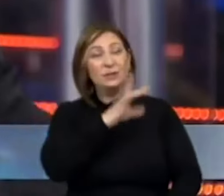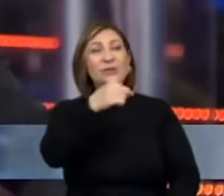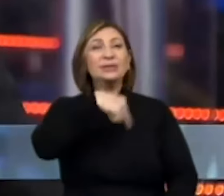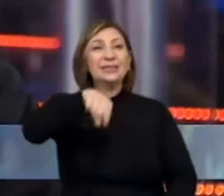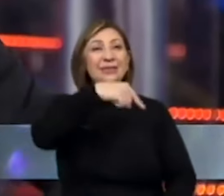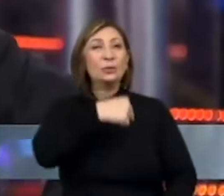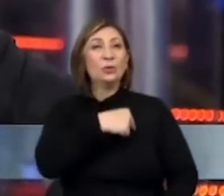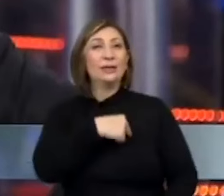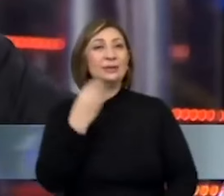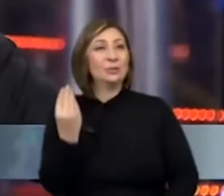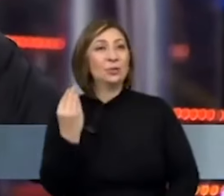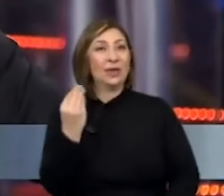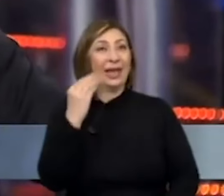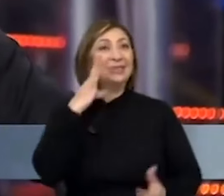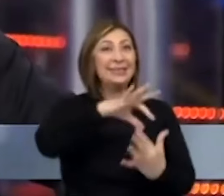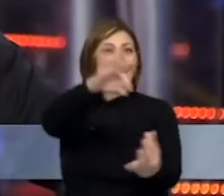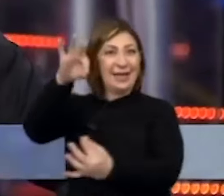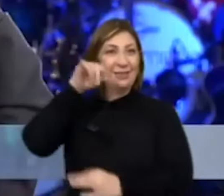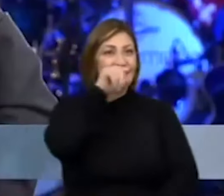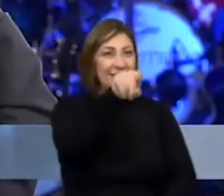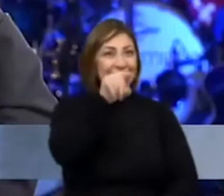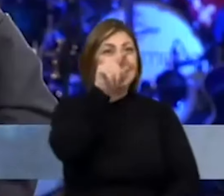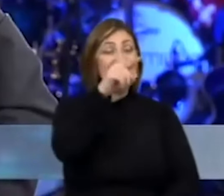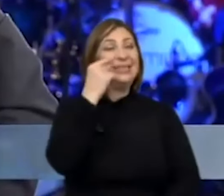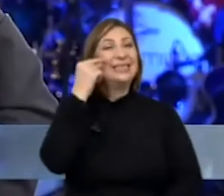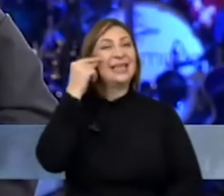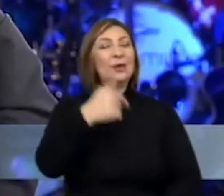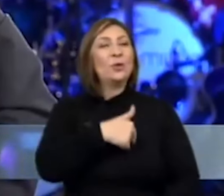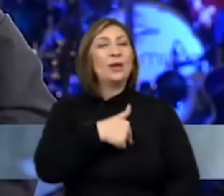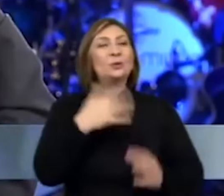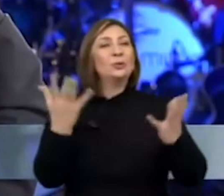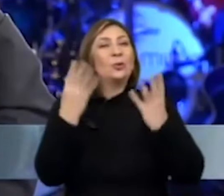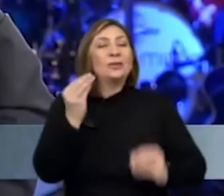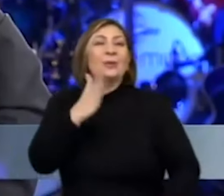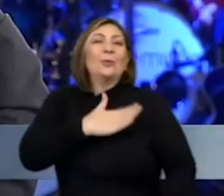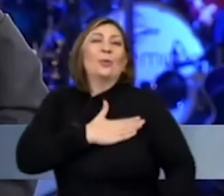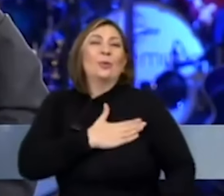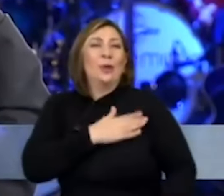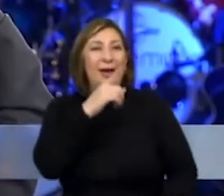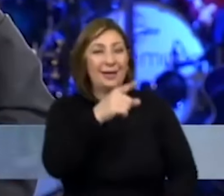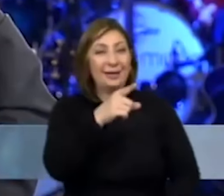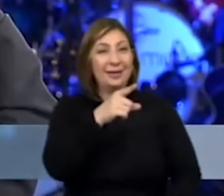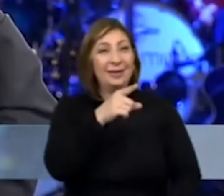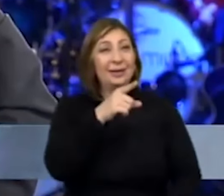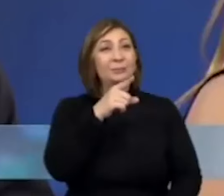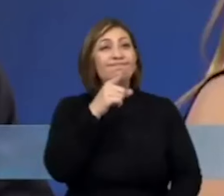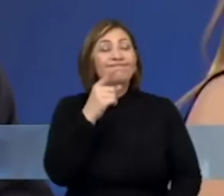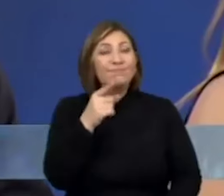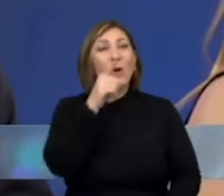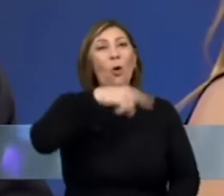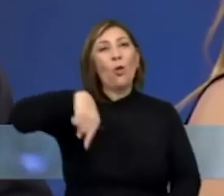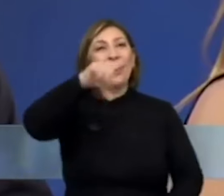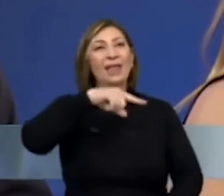varsınız. Yüreği güzel olan insanlar, insanların yüreklerine çok güzel dokunabilirler. Yani